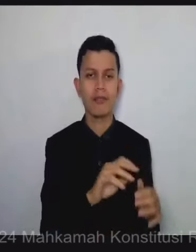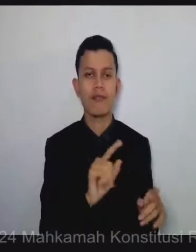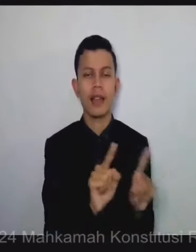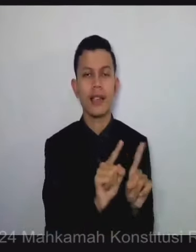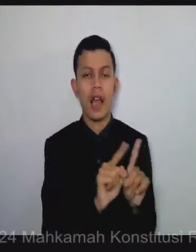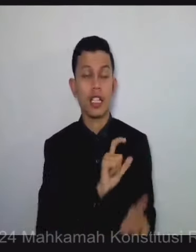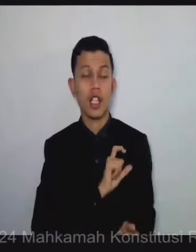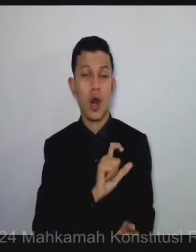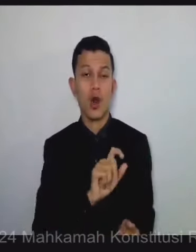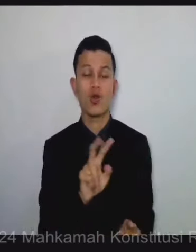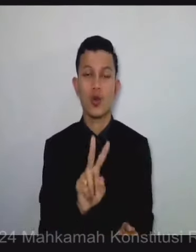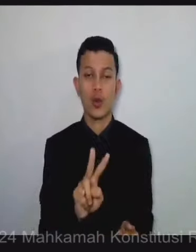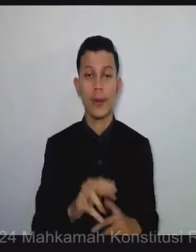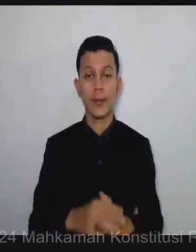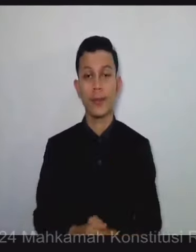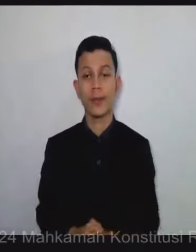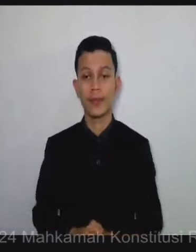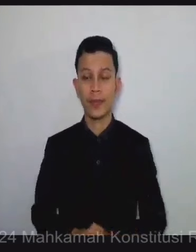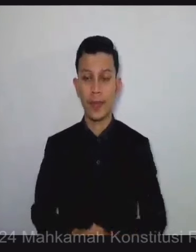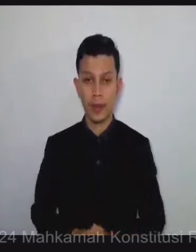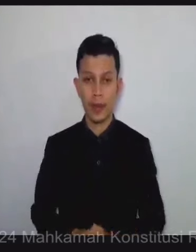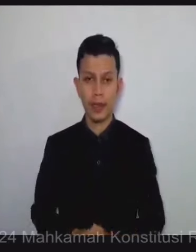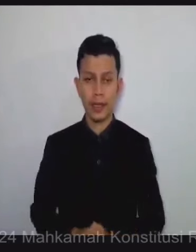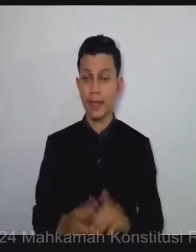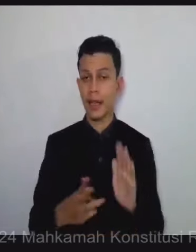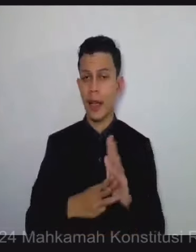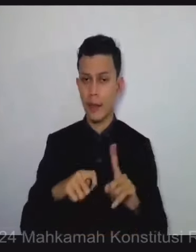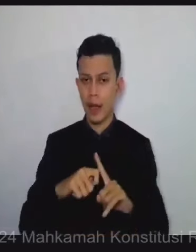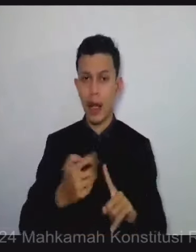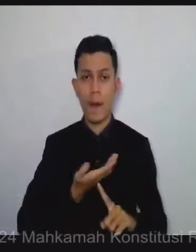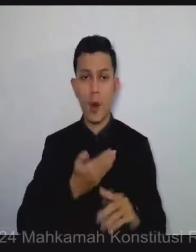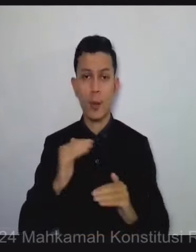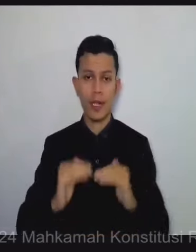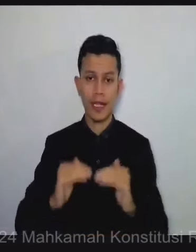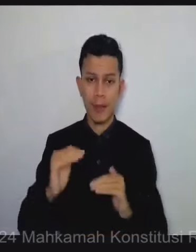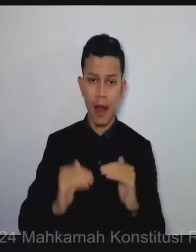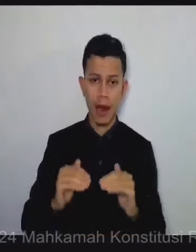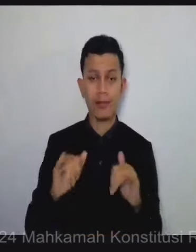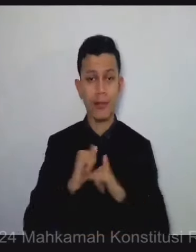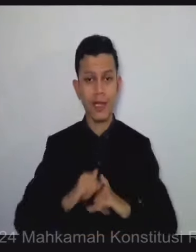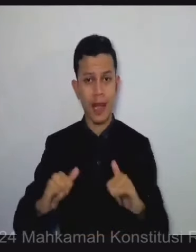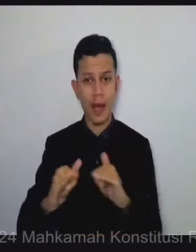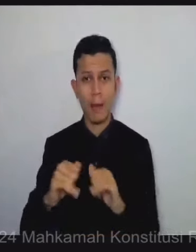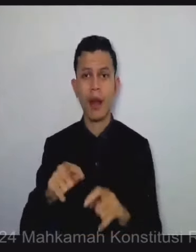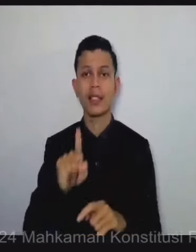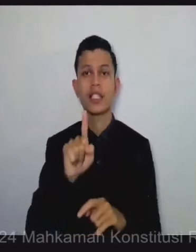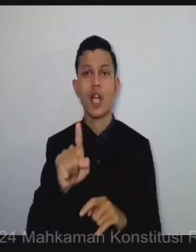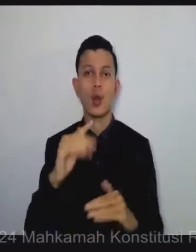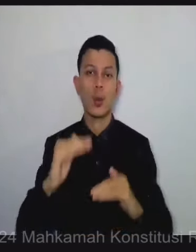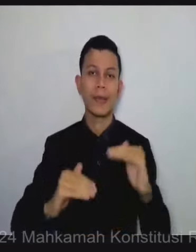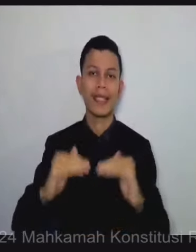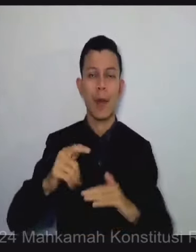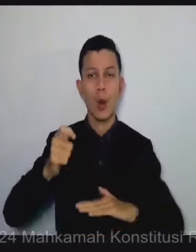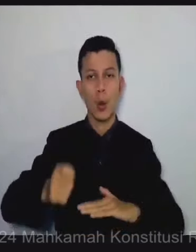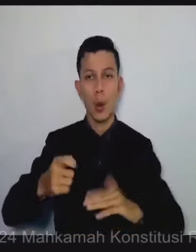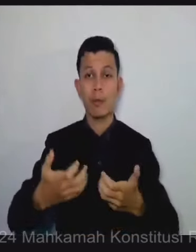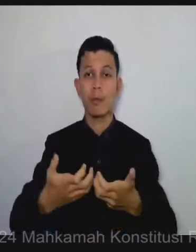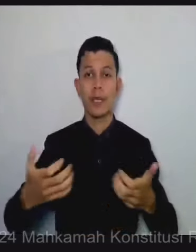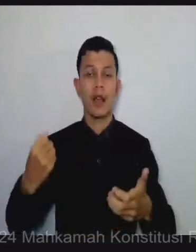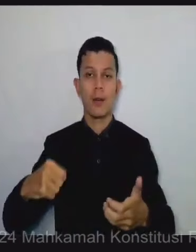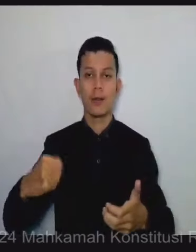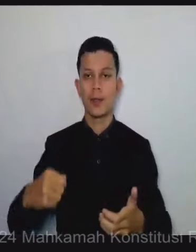urut 2 Oleh karena itu Mahkamah akan mempertimbangkan dalil tersebut secara bersama sama dalam satu rangkaian pertimbangan hukum yang tidak dapat dipisahkan sebagai